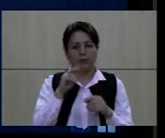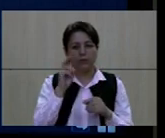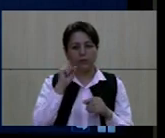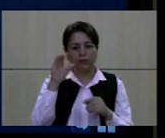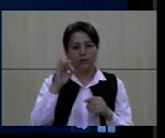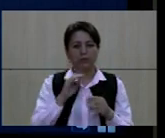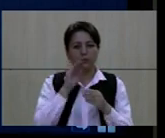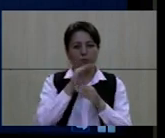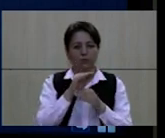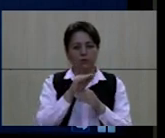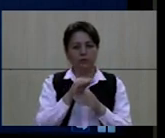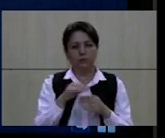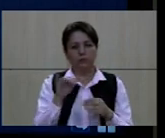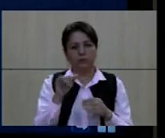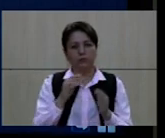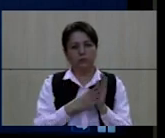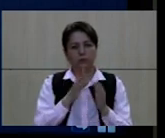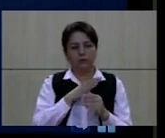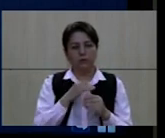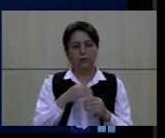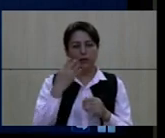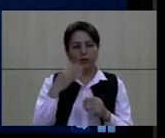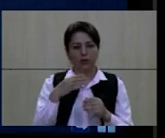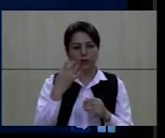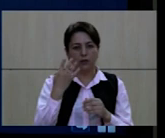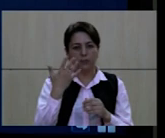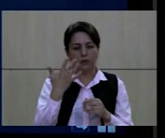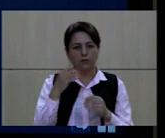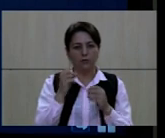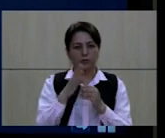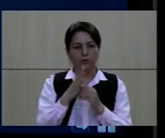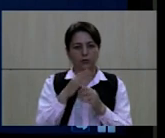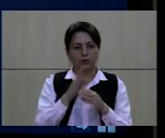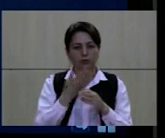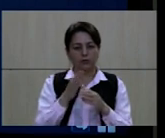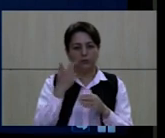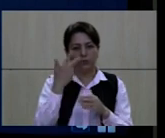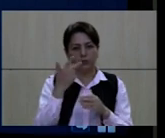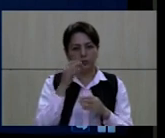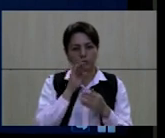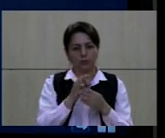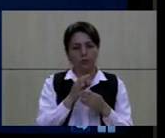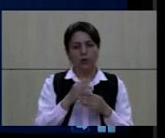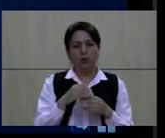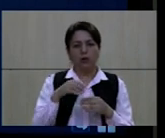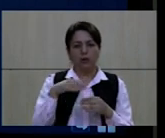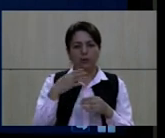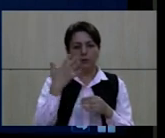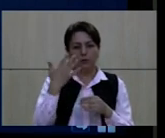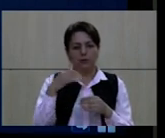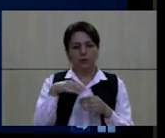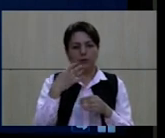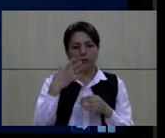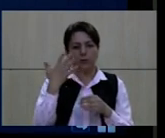qo'shimcha ko'paytuvchi 9 bo'ldi. 45 ni 15 ga bo'lsam 3. 45 ni 45 ga